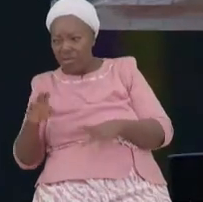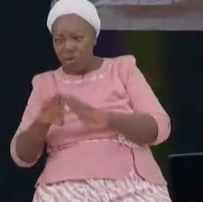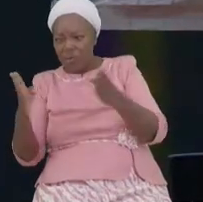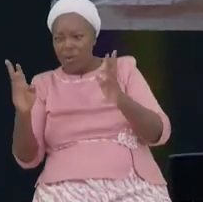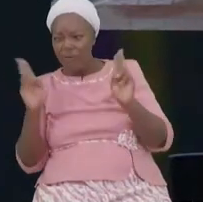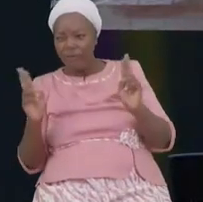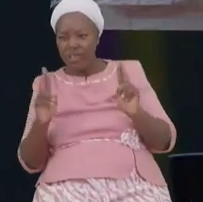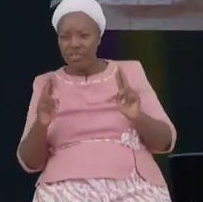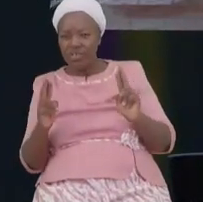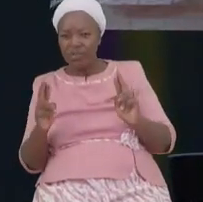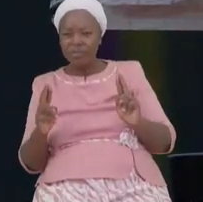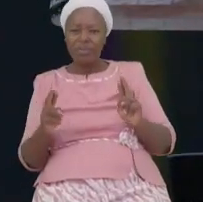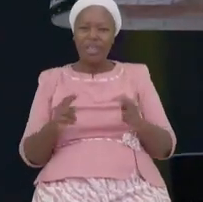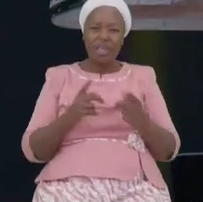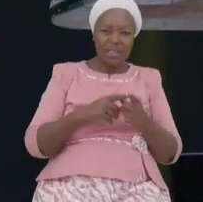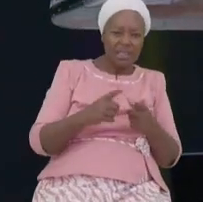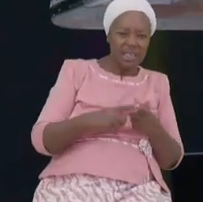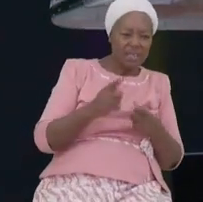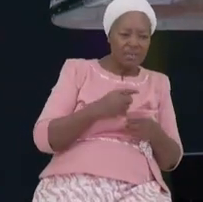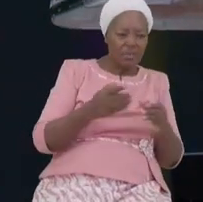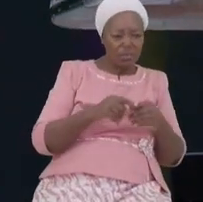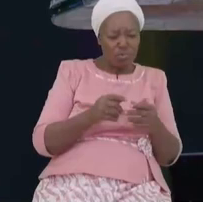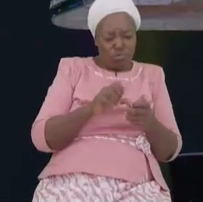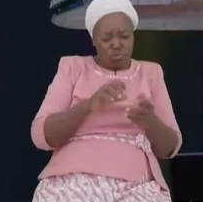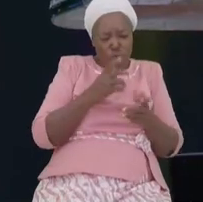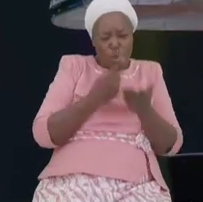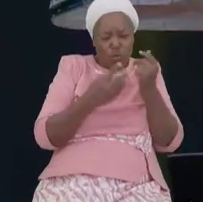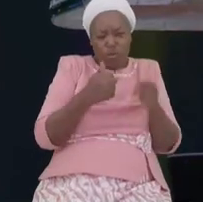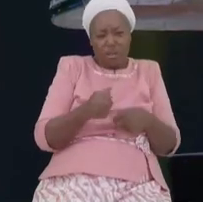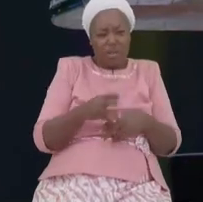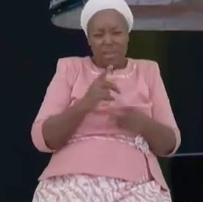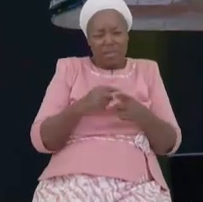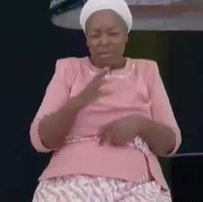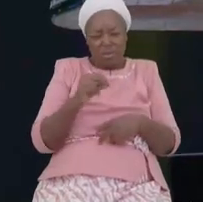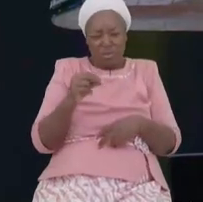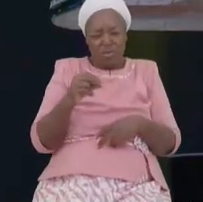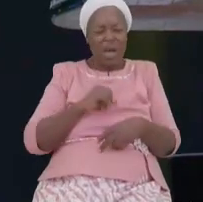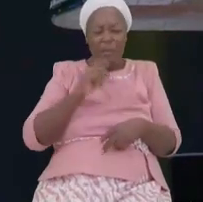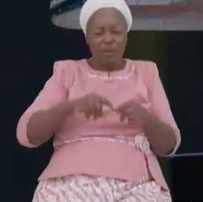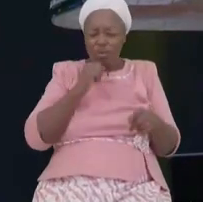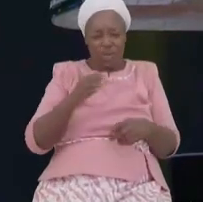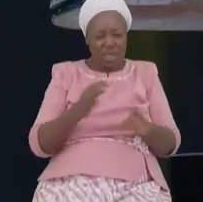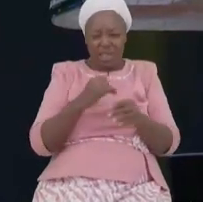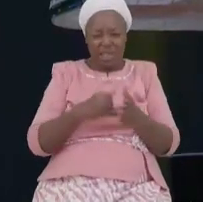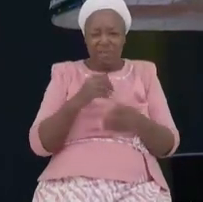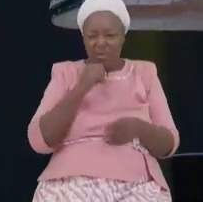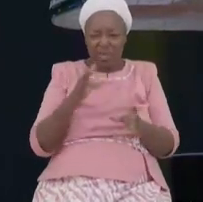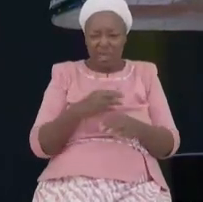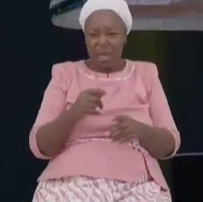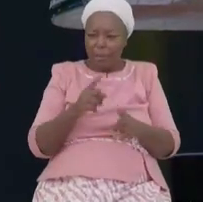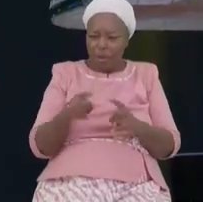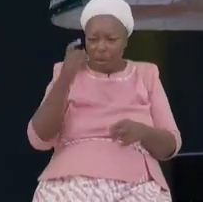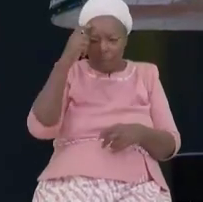Et tu dois te retenir. Et ton esprit dit, mais mets un peu de sucre. Non, je ne vais pas prendre